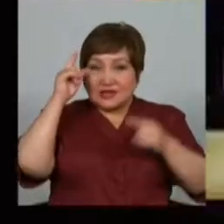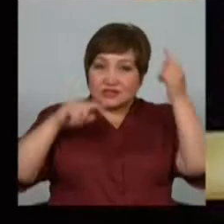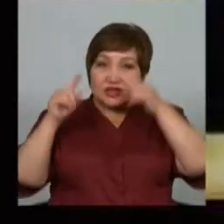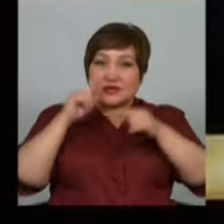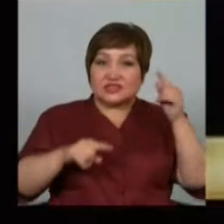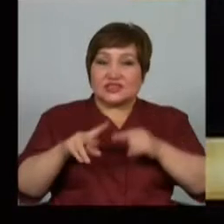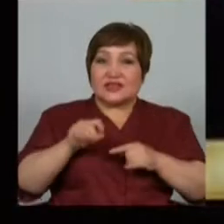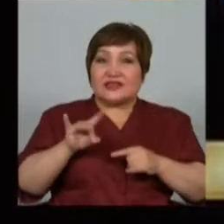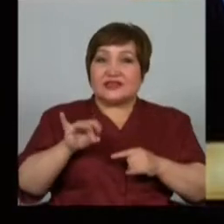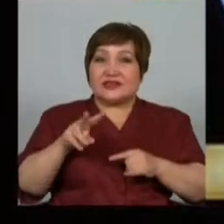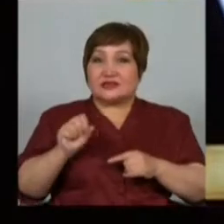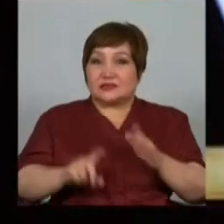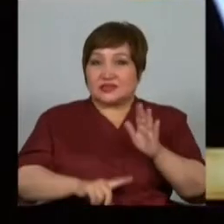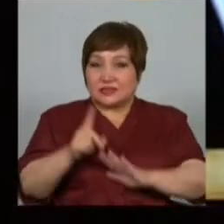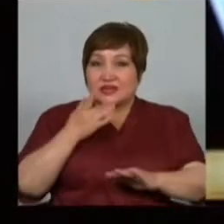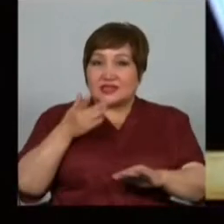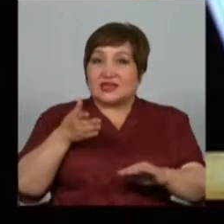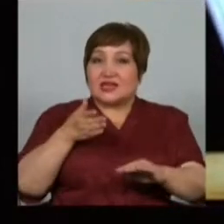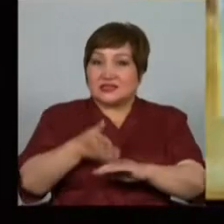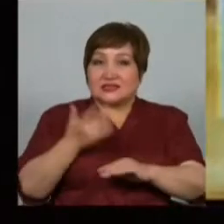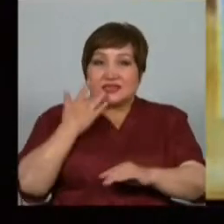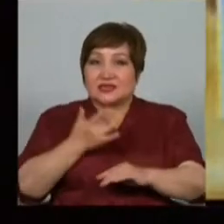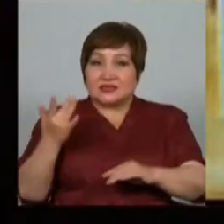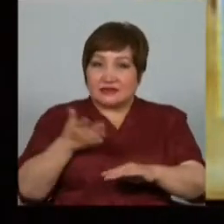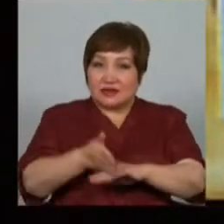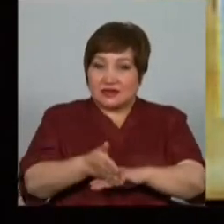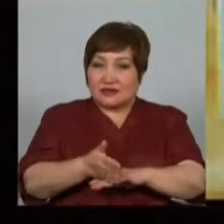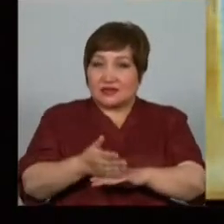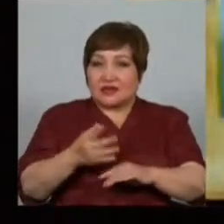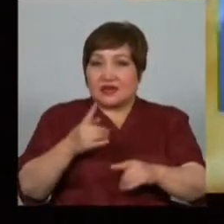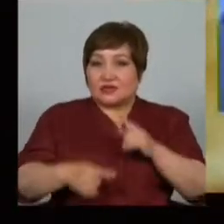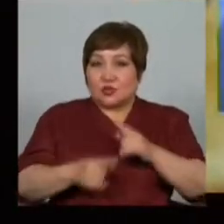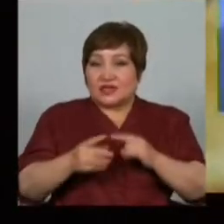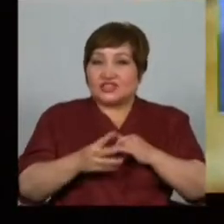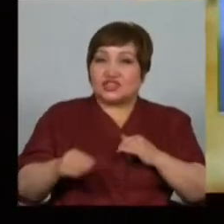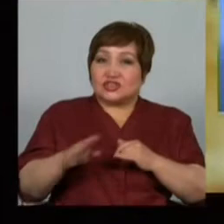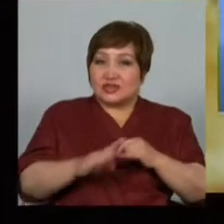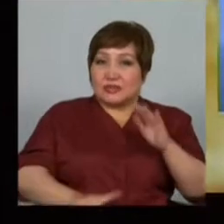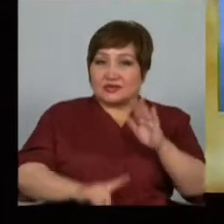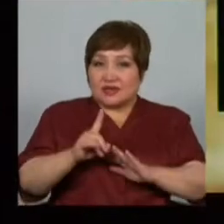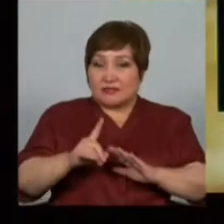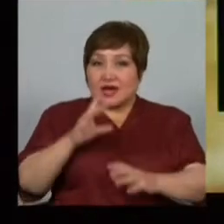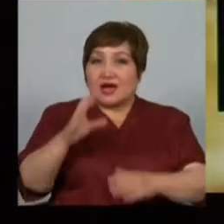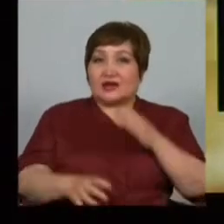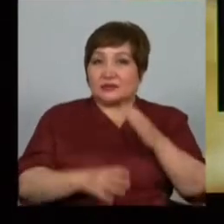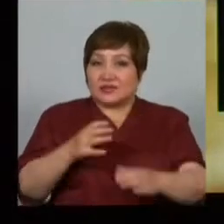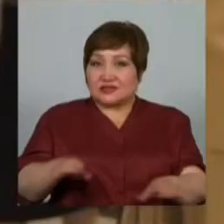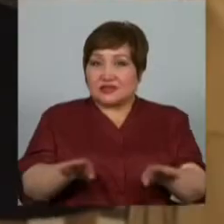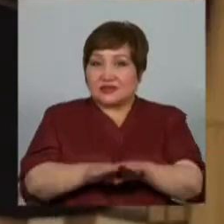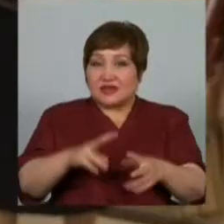бастап, саясатқа, туған жердің топырағынан бастау алып, әлемдік деңгейдегі проблемаларды